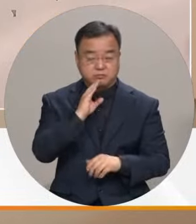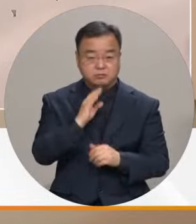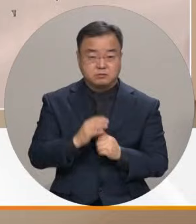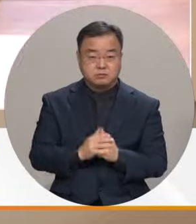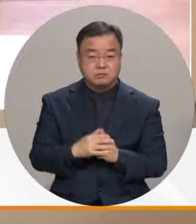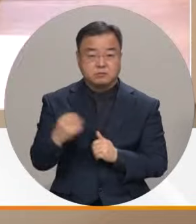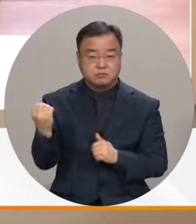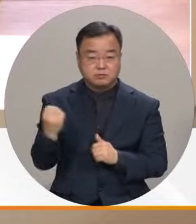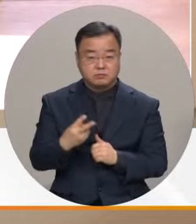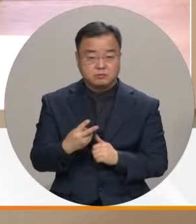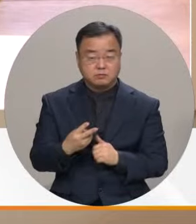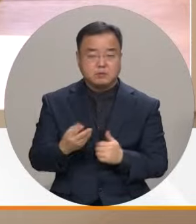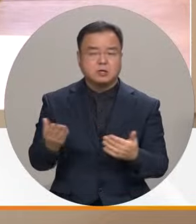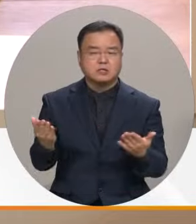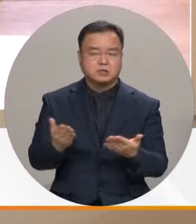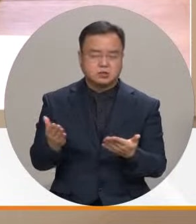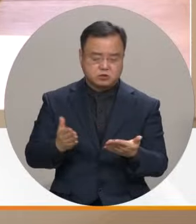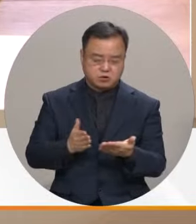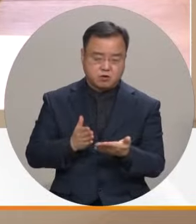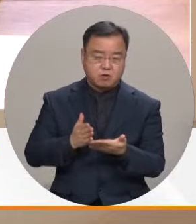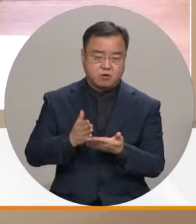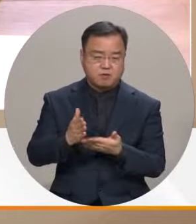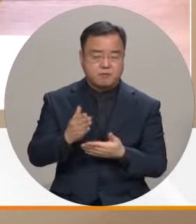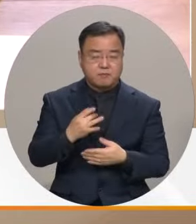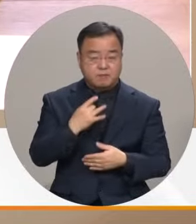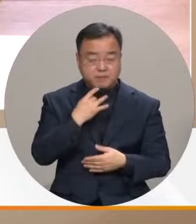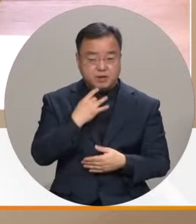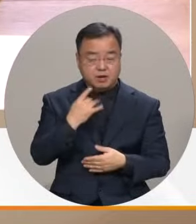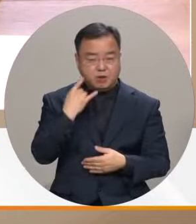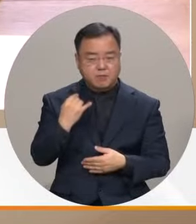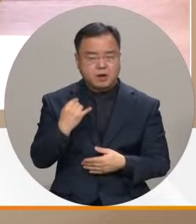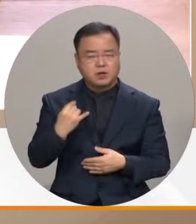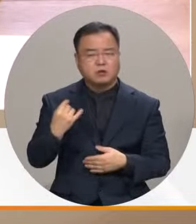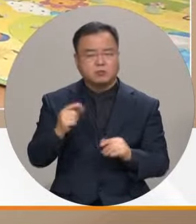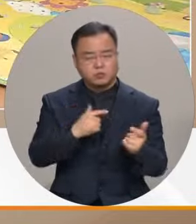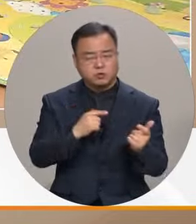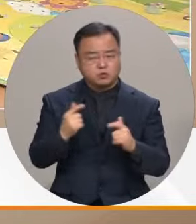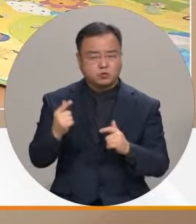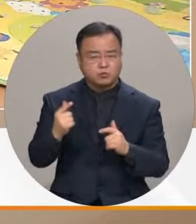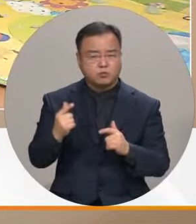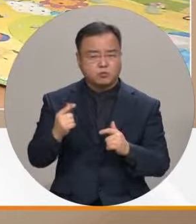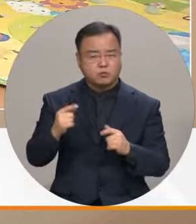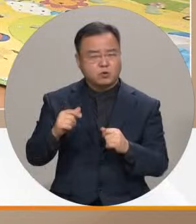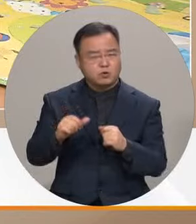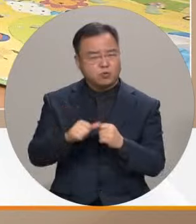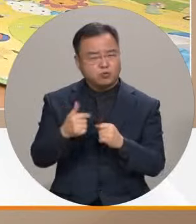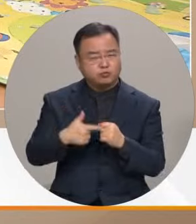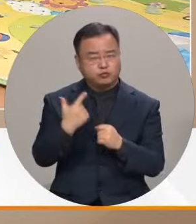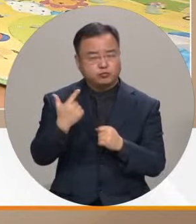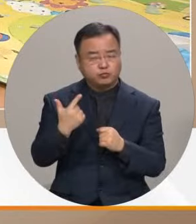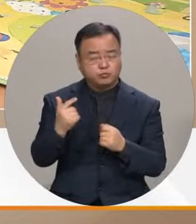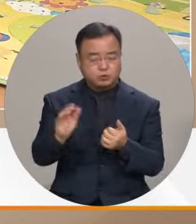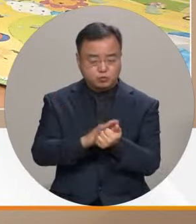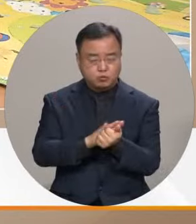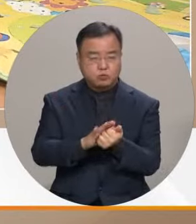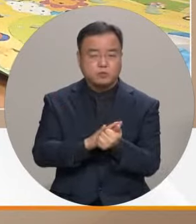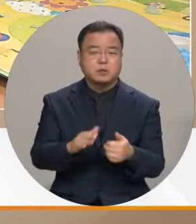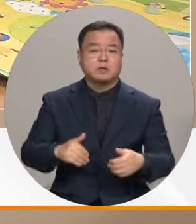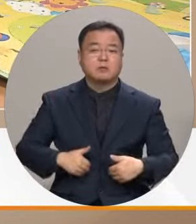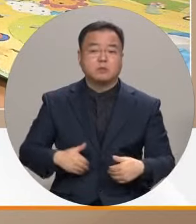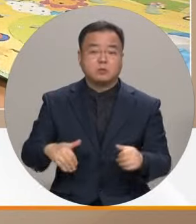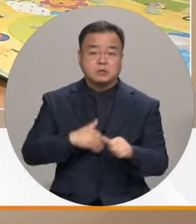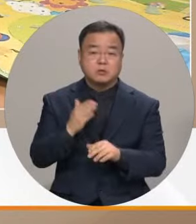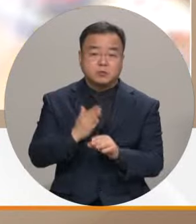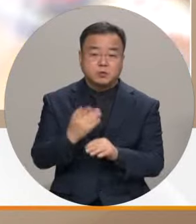그리고 전 엄마에게 또 고학년에게 방학 중에도 돌봄은 필요한데 현재 상황으로서는 사교육에 의존할